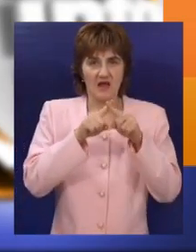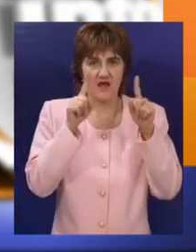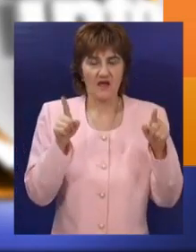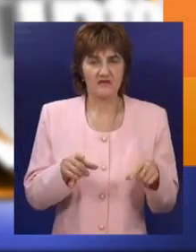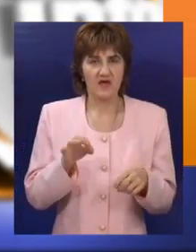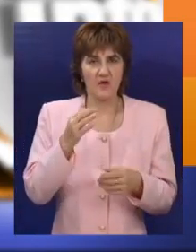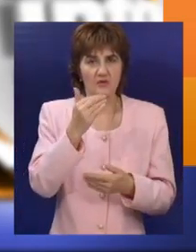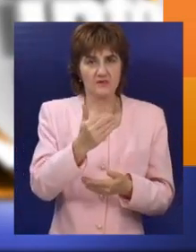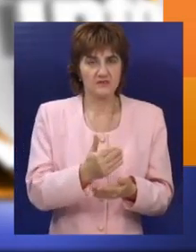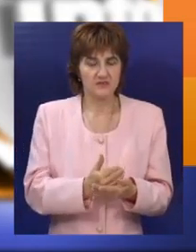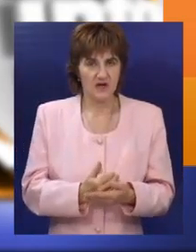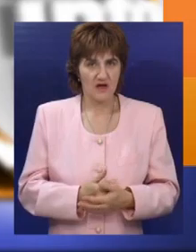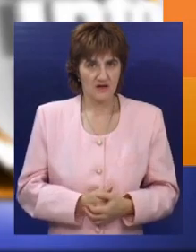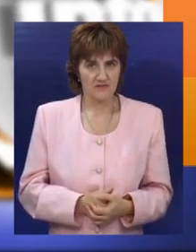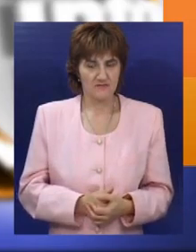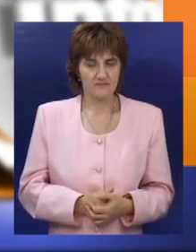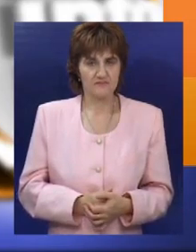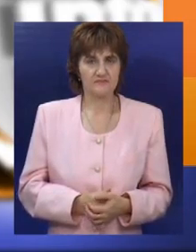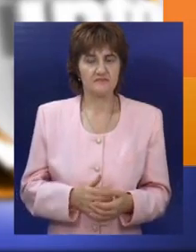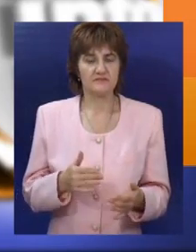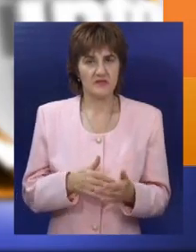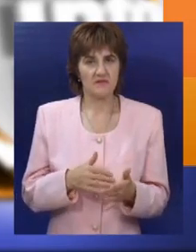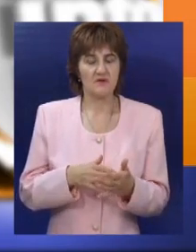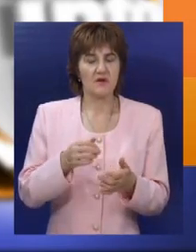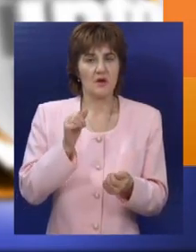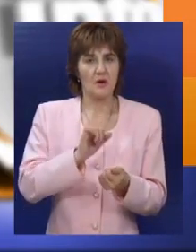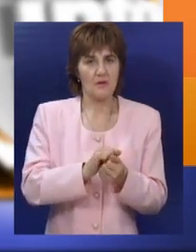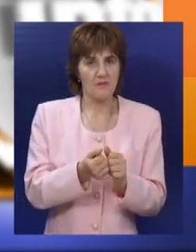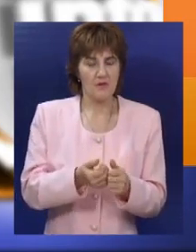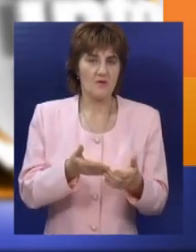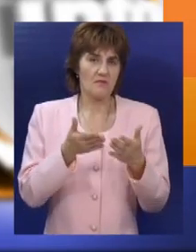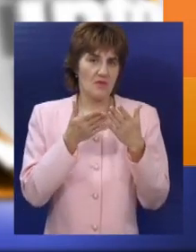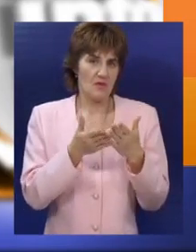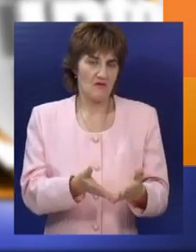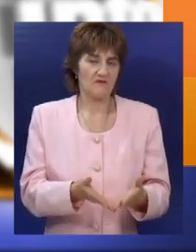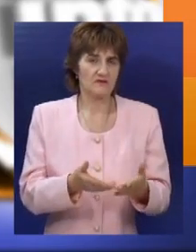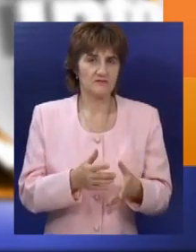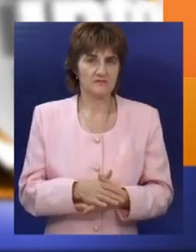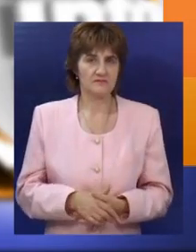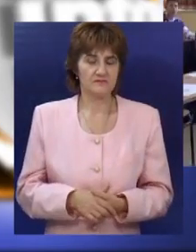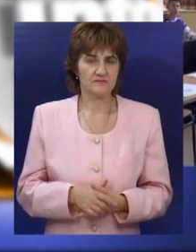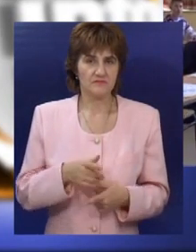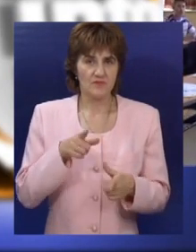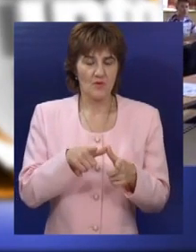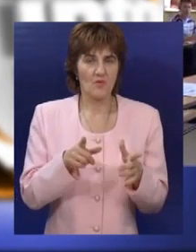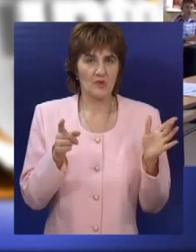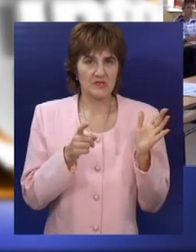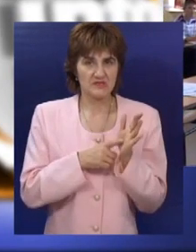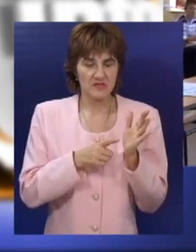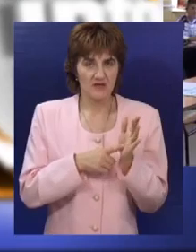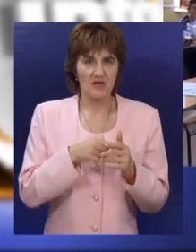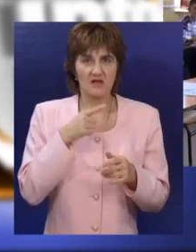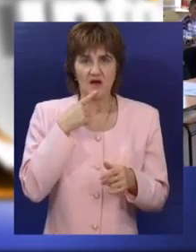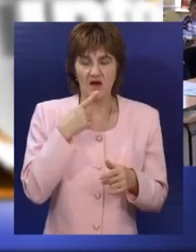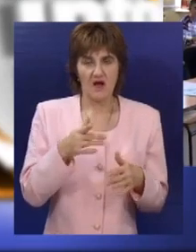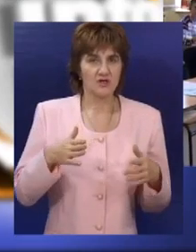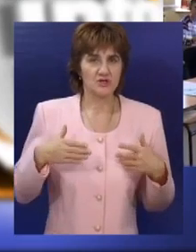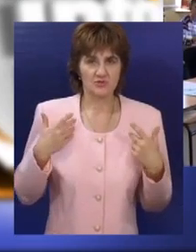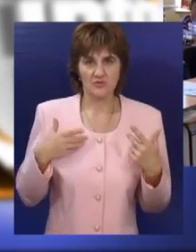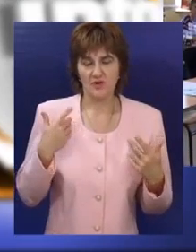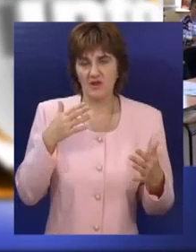po osnovu rada, zašto sam se ja borila lično da jednostavno tako nešto ne ide. U sindikatu više od